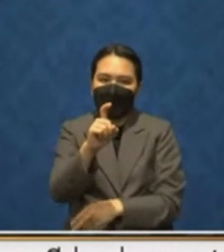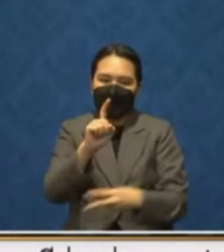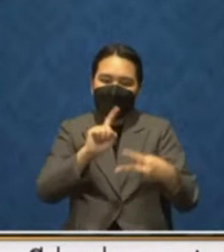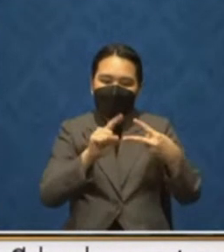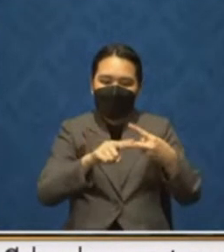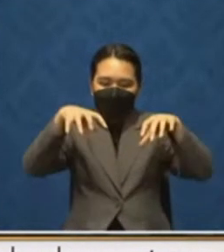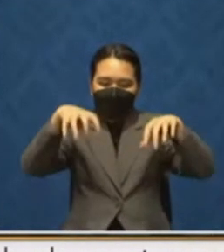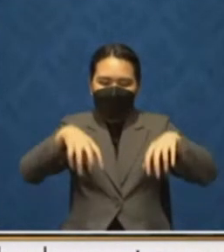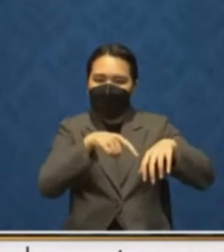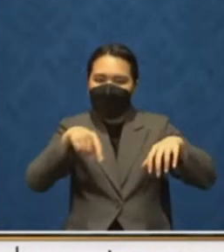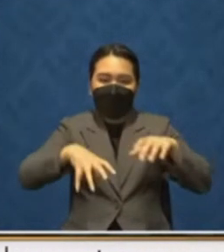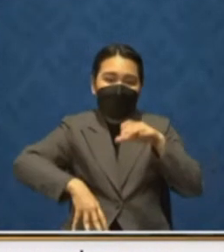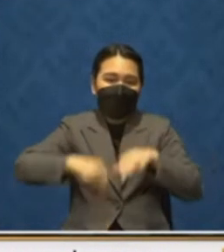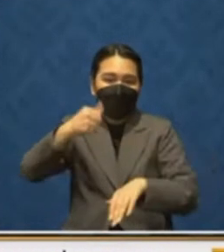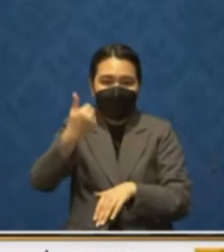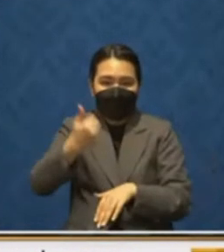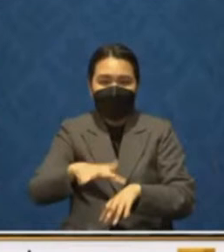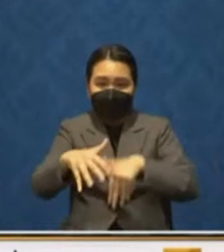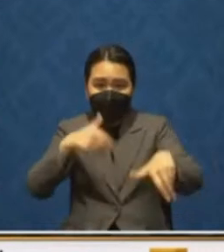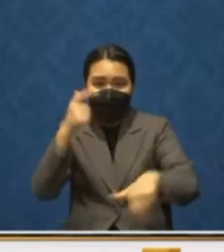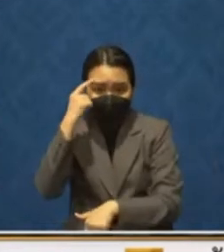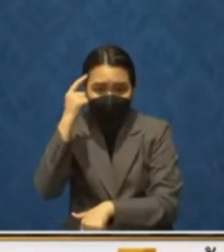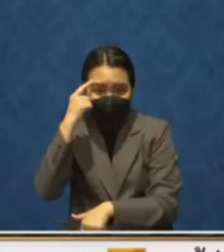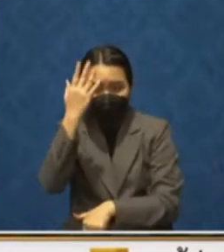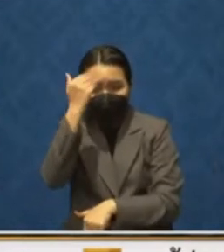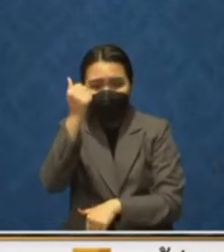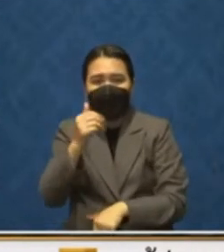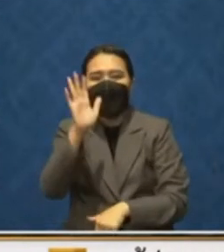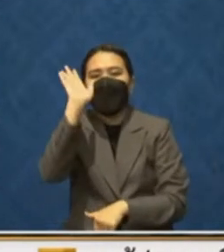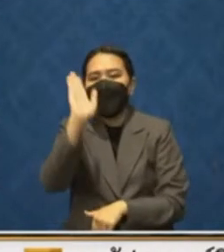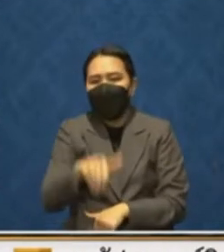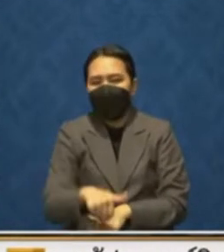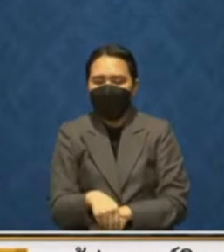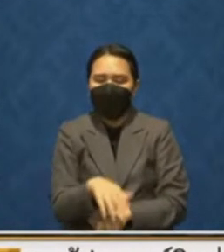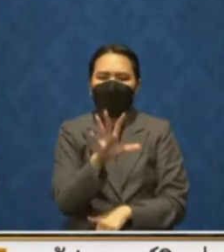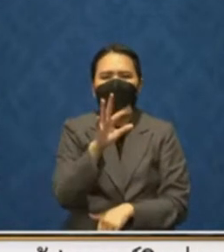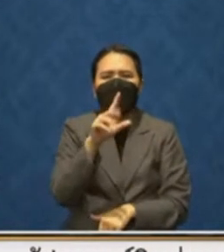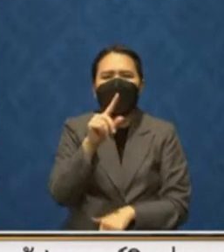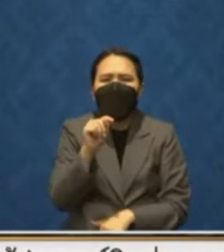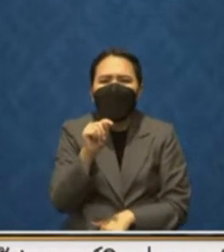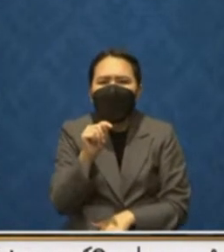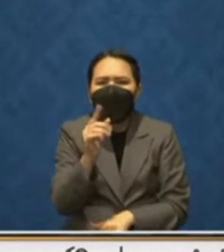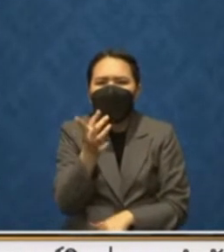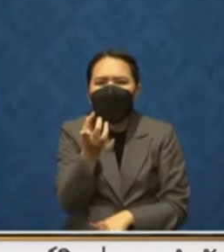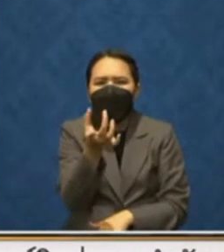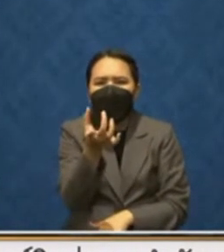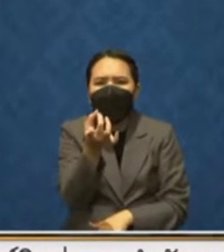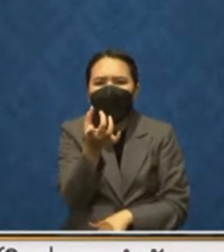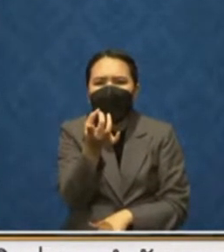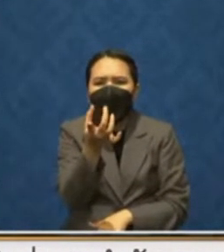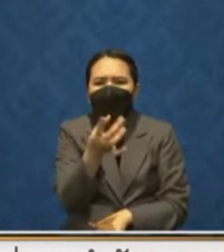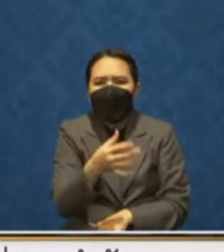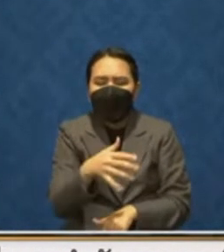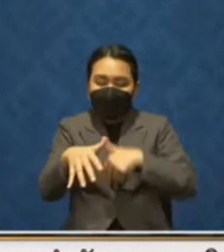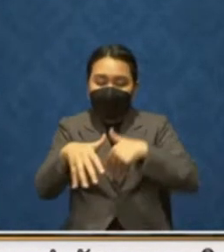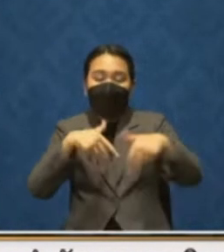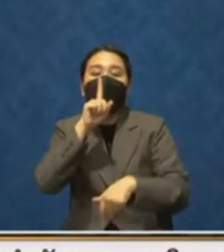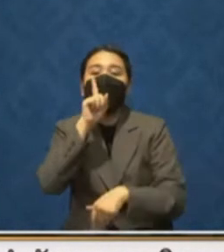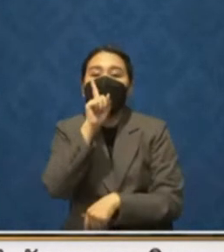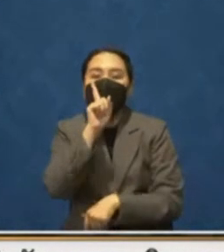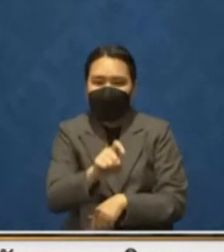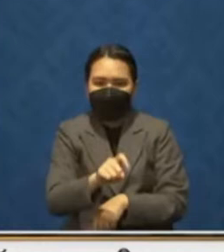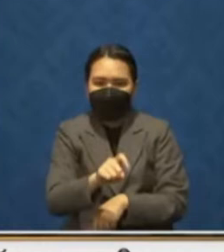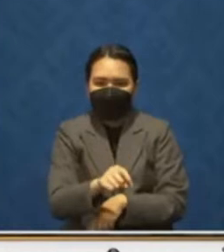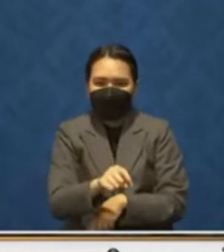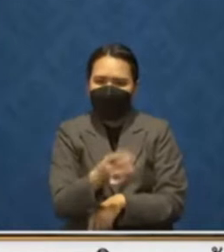รู้มั้ยว่าทำไมค่าไฟแพงมันเป็นค่าFTห่าอะไรวะ STชาวบ้านถามขออภัยครับทอนเค้าวะ